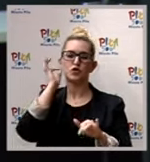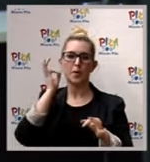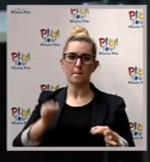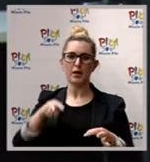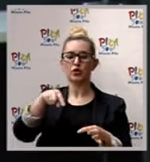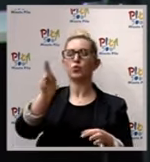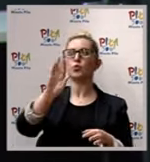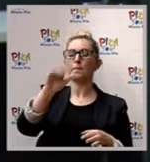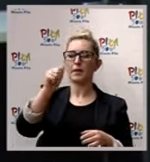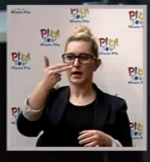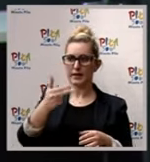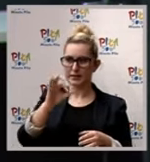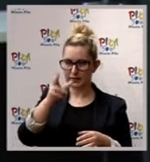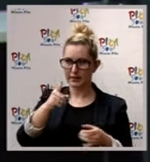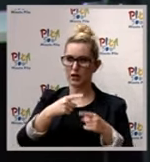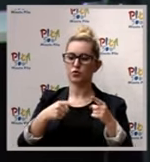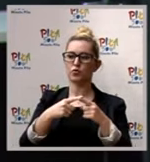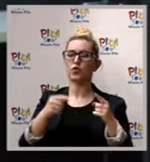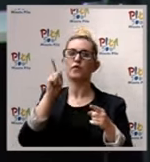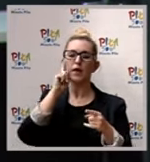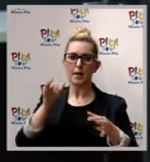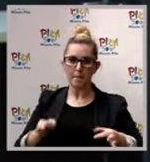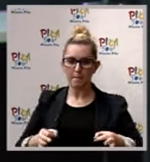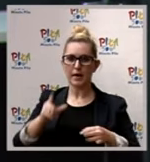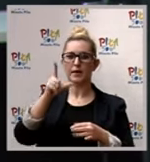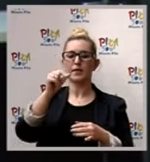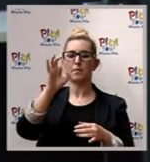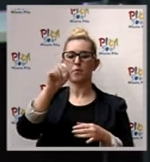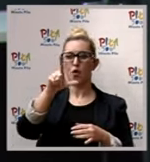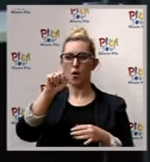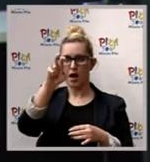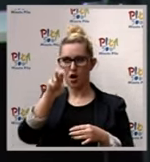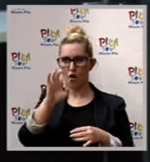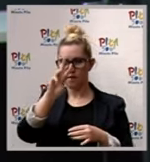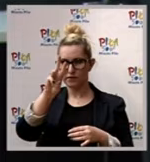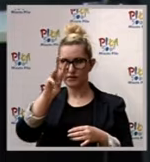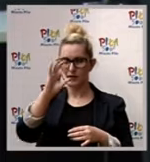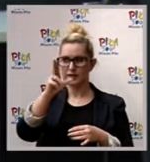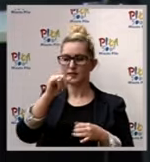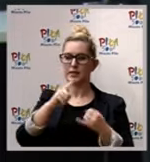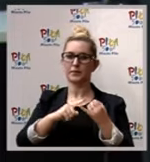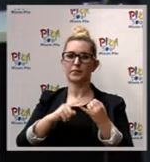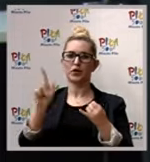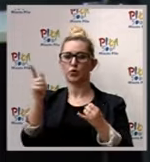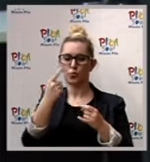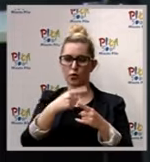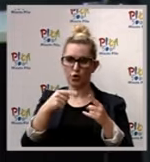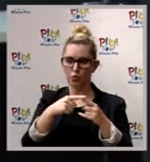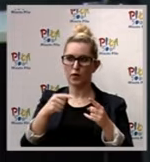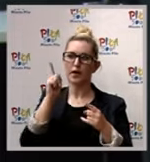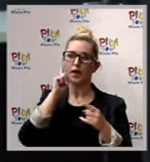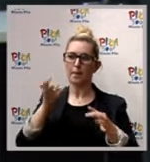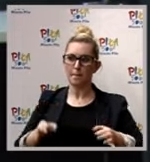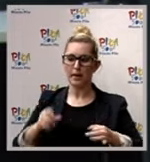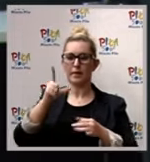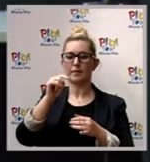Dorota Urbańska, członkowie Komisji Skrutacyjnej Waldemar Polachowski oraz członek Komisji